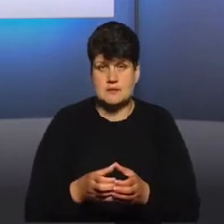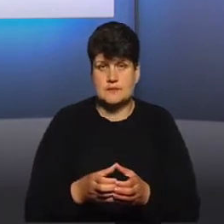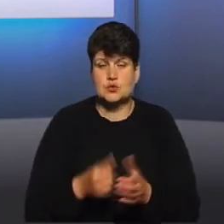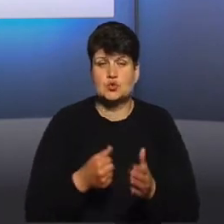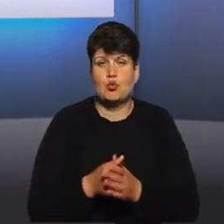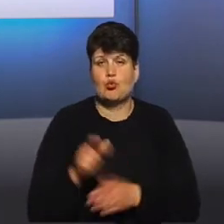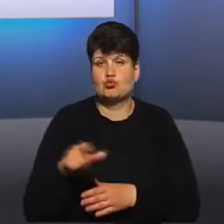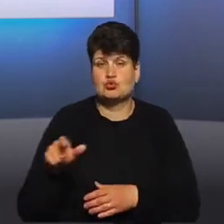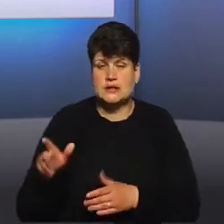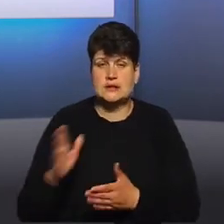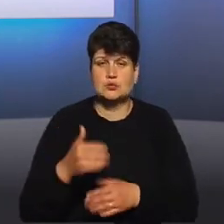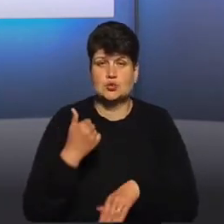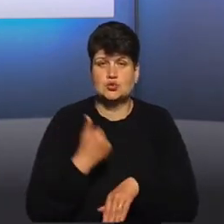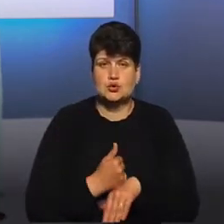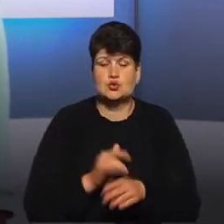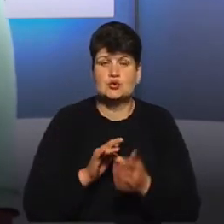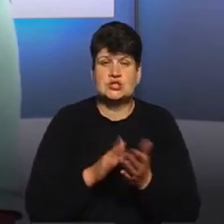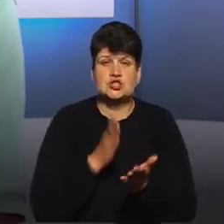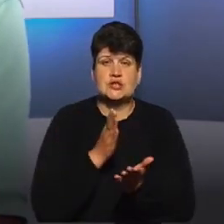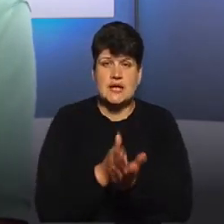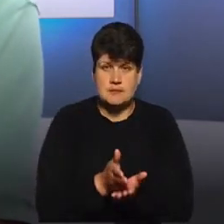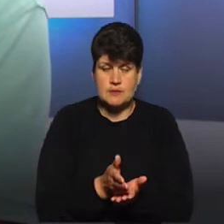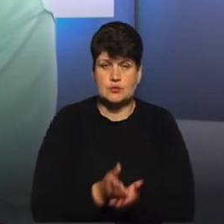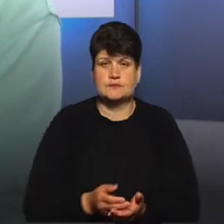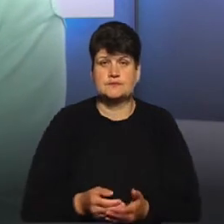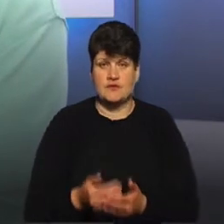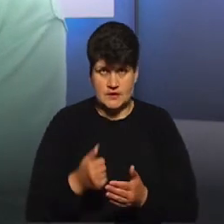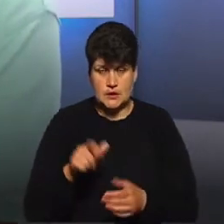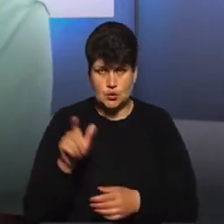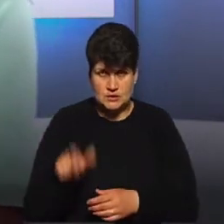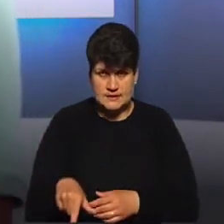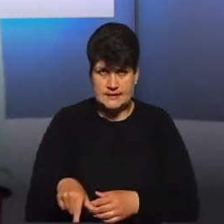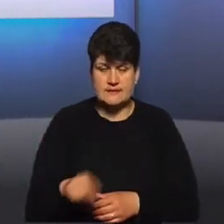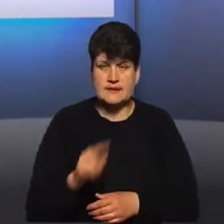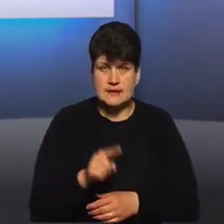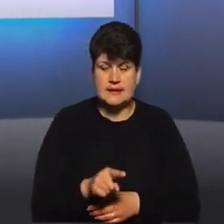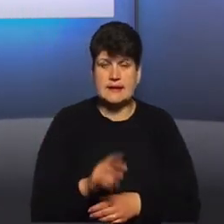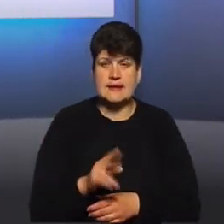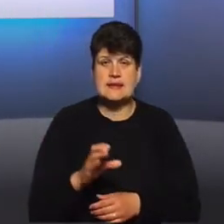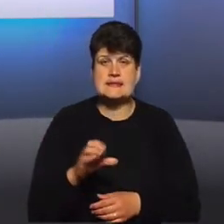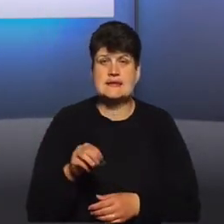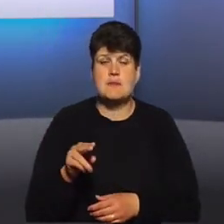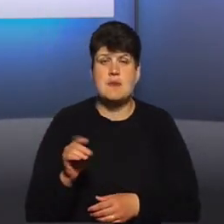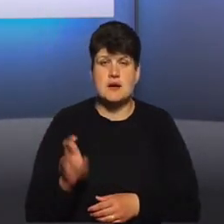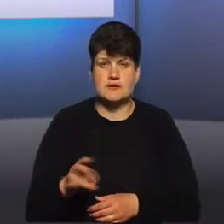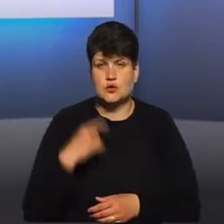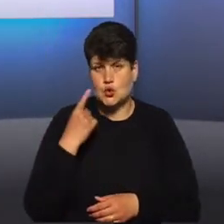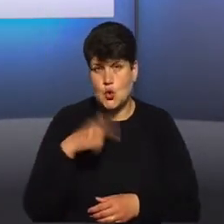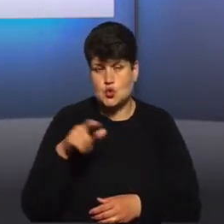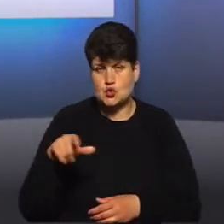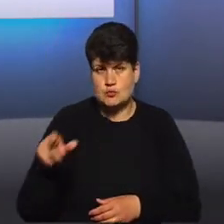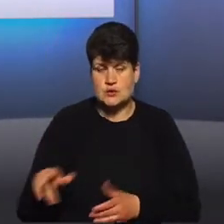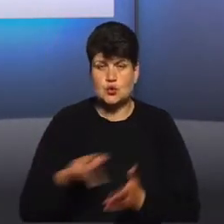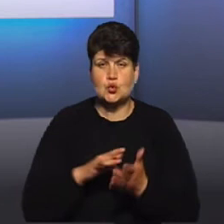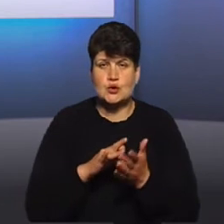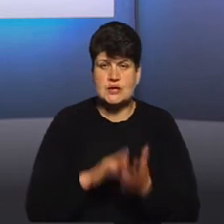туристичний напрямок. Тобто від людини все-таки, от, від таких, як Степан, так? Так. Від особистості. Так. Туризм роблять особистості. Так, тобто люди,